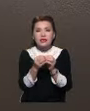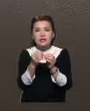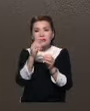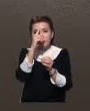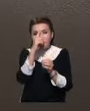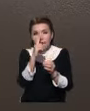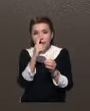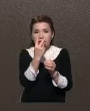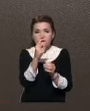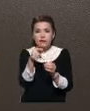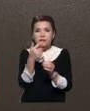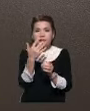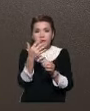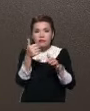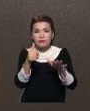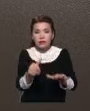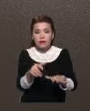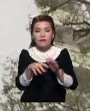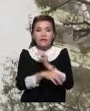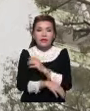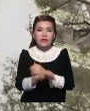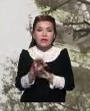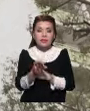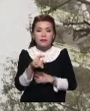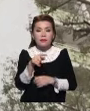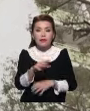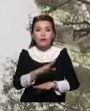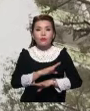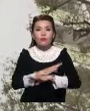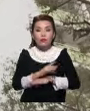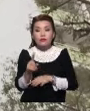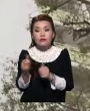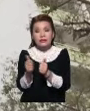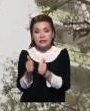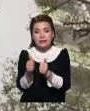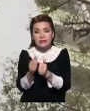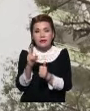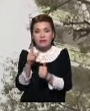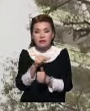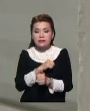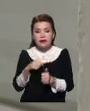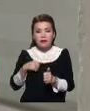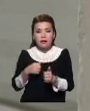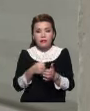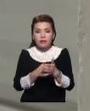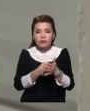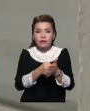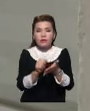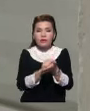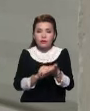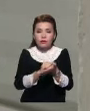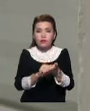и 2,5 года. В конце октября они погибли от токсического отравления после того, как соседка снизу самостоятельно потравила паразита в своей